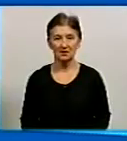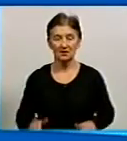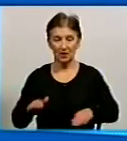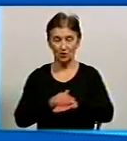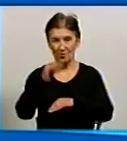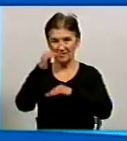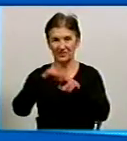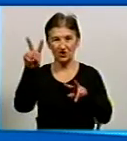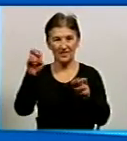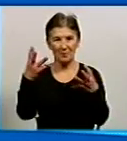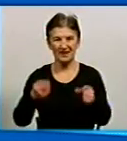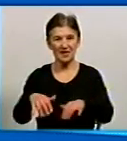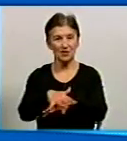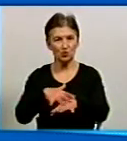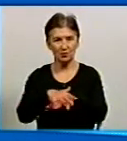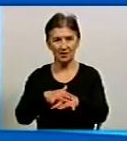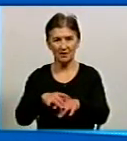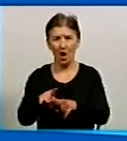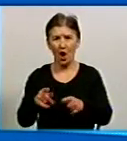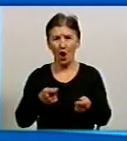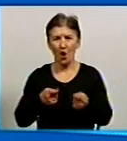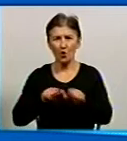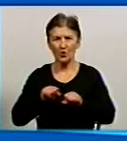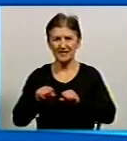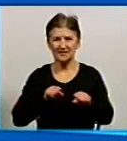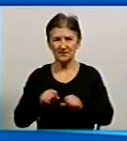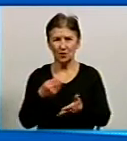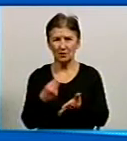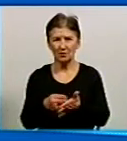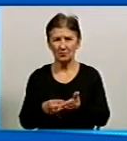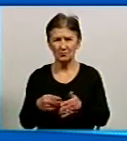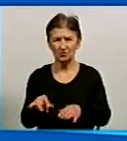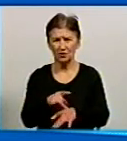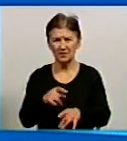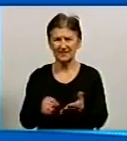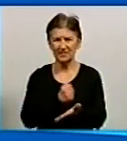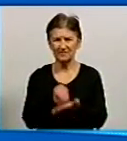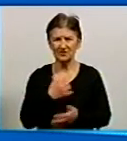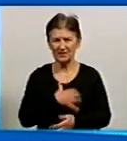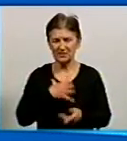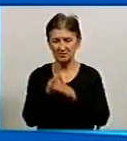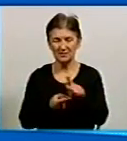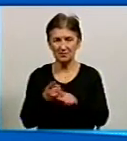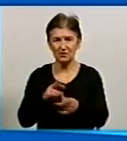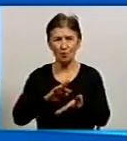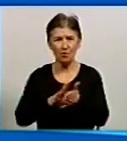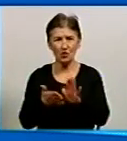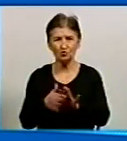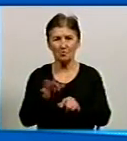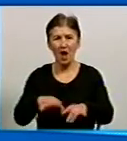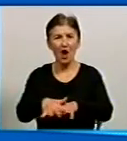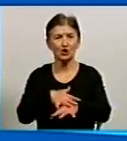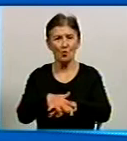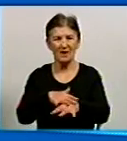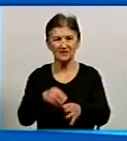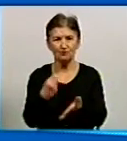Добрий вечір. Тема дня на Суспільному. Координаційна рада з питань громадського бюджету Кропивницького затвердила важливі зміни до положення про громадський